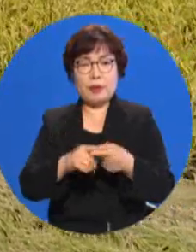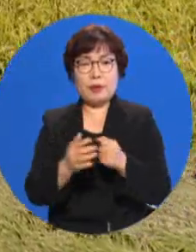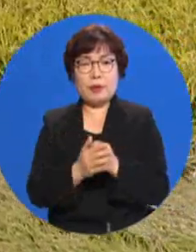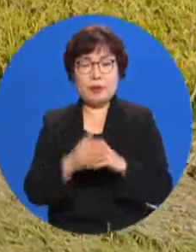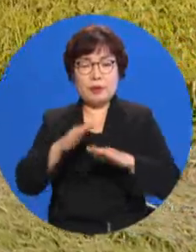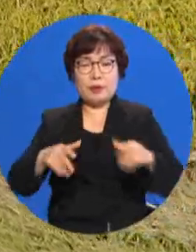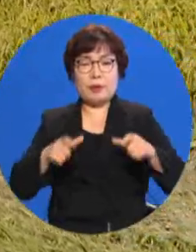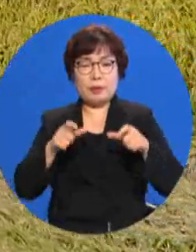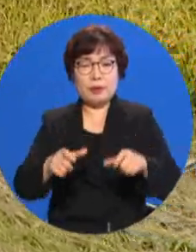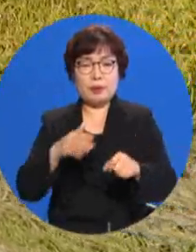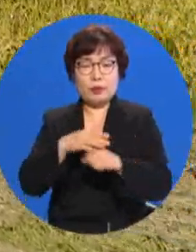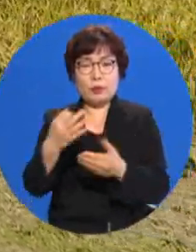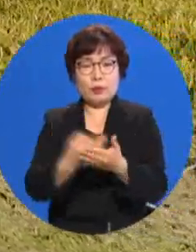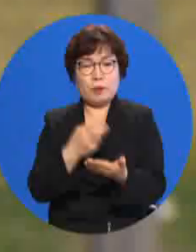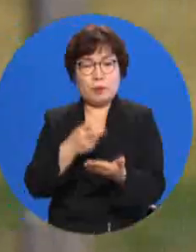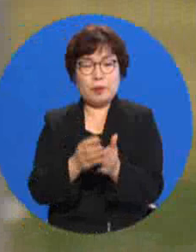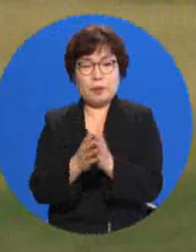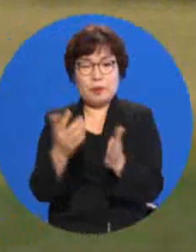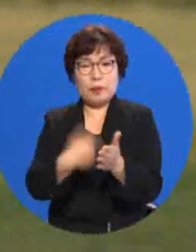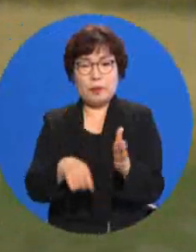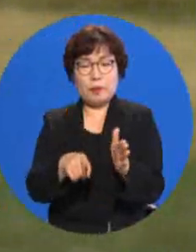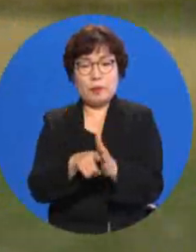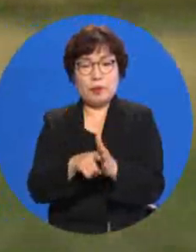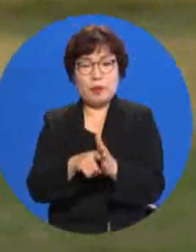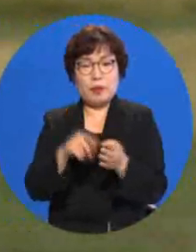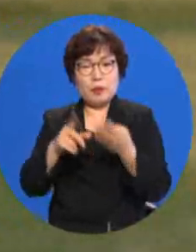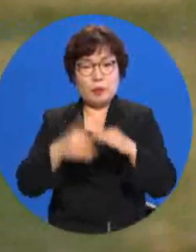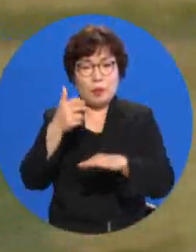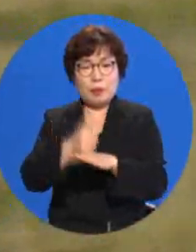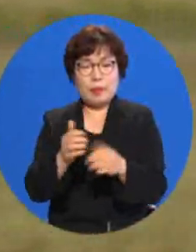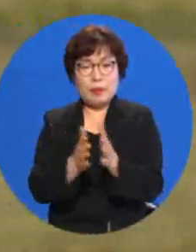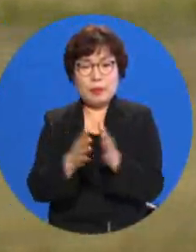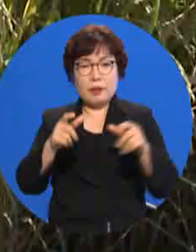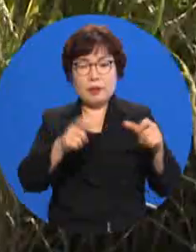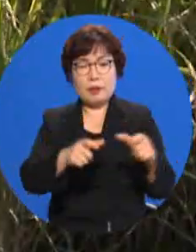전남형 기본소득제 도입을 위해 이르면 이달 말부터